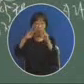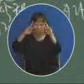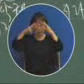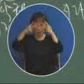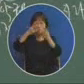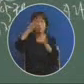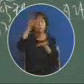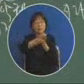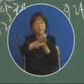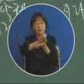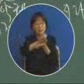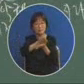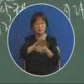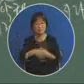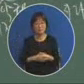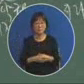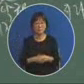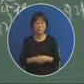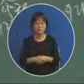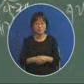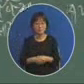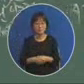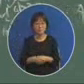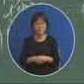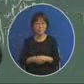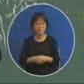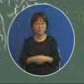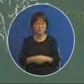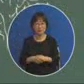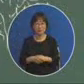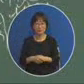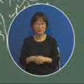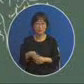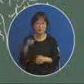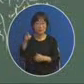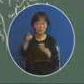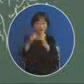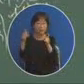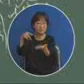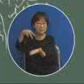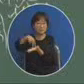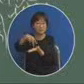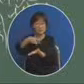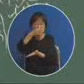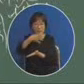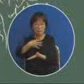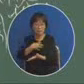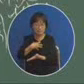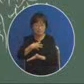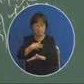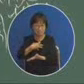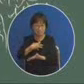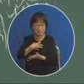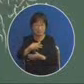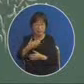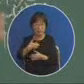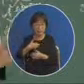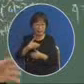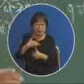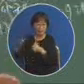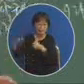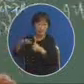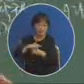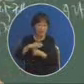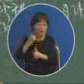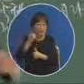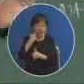And because they're so wrought with anxiety, they think that they're tormenting you. But things are so hard for them. That's why they're sighing like that. 그러니까 아, 저 사람